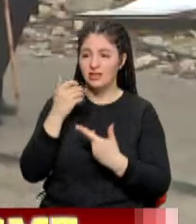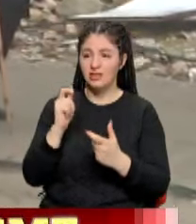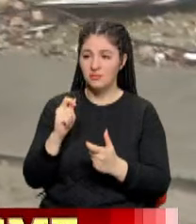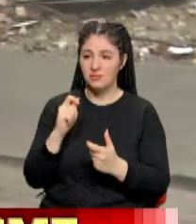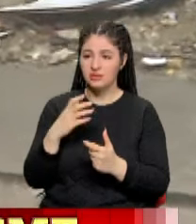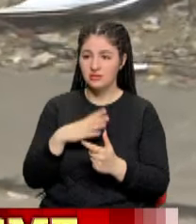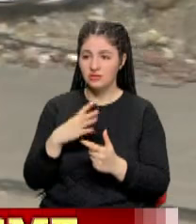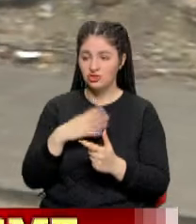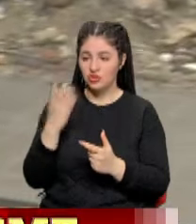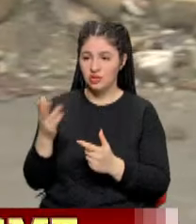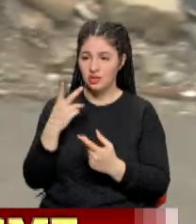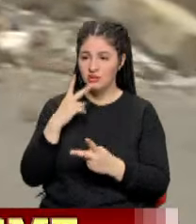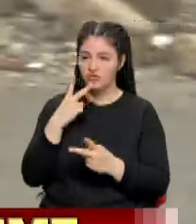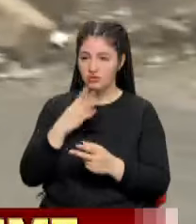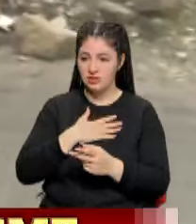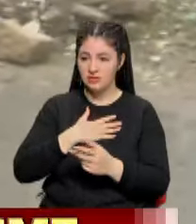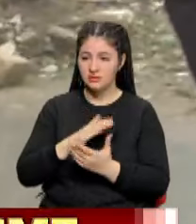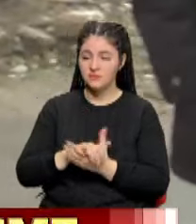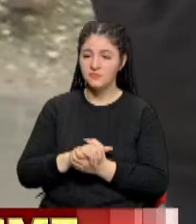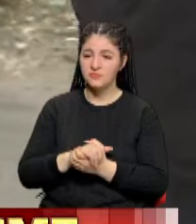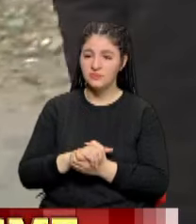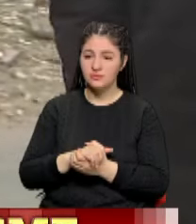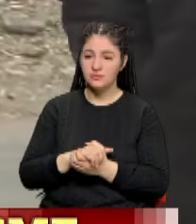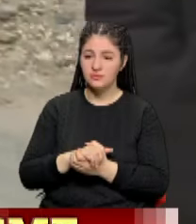anlatmasını isteyeceğiz açıkçası.